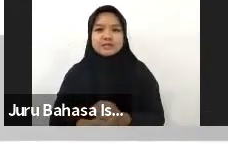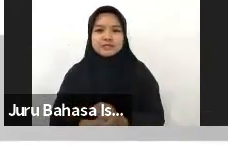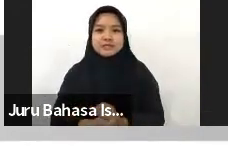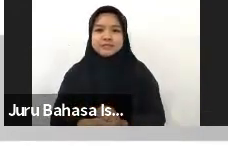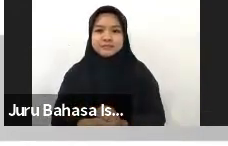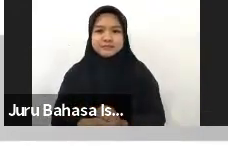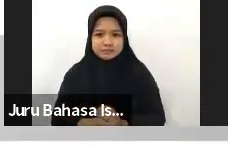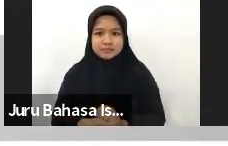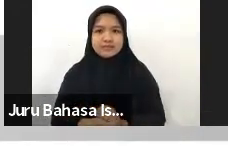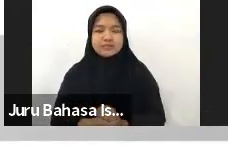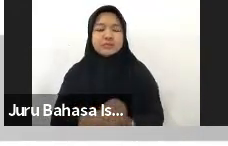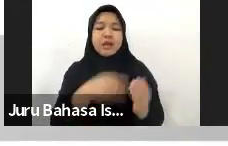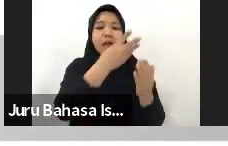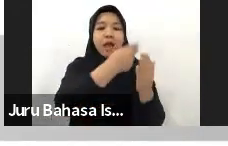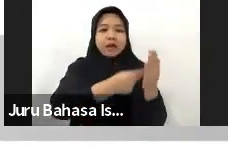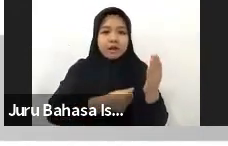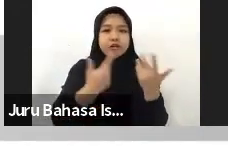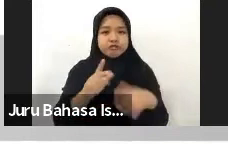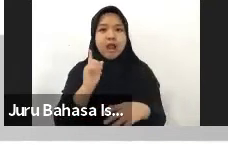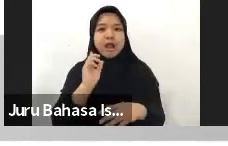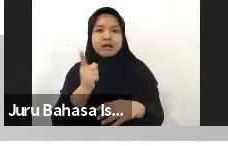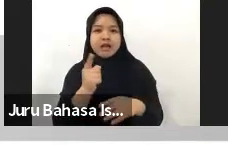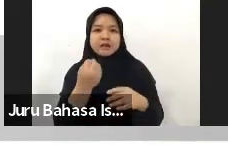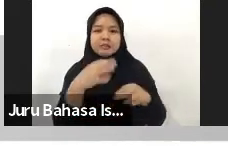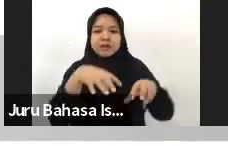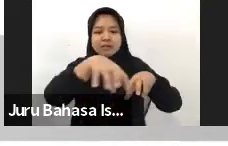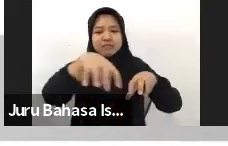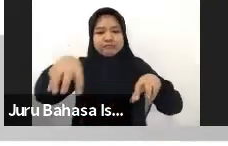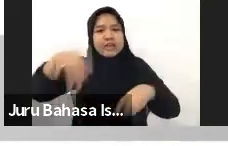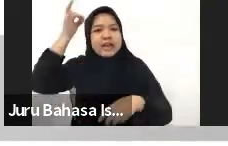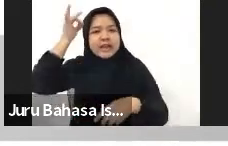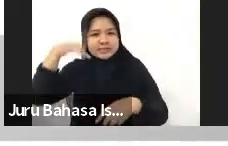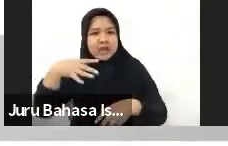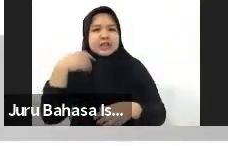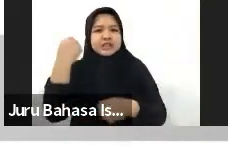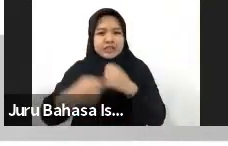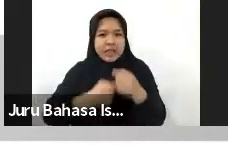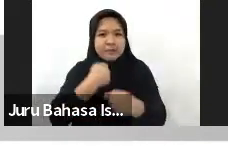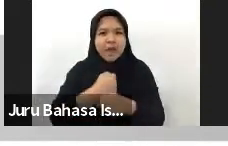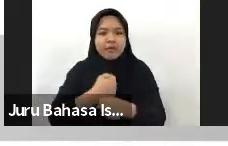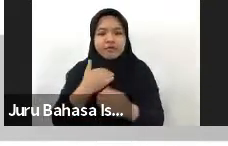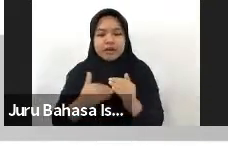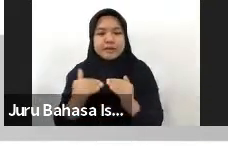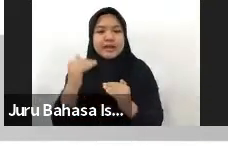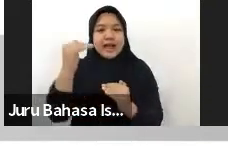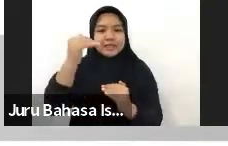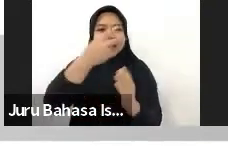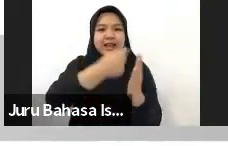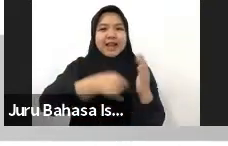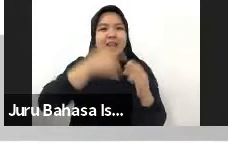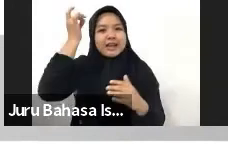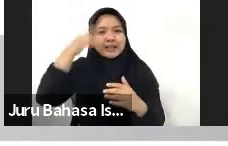anggaran juga sudah mulai muncul di setiap desa. Dari tahun ke tahun terjadi peningkatan, ada yang mulai